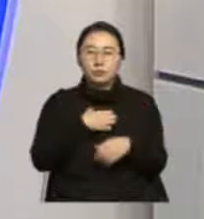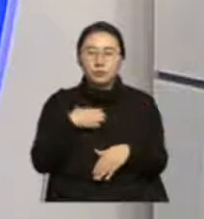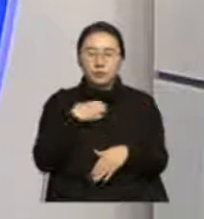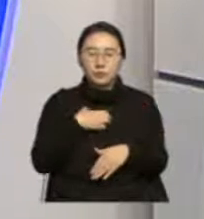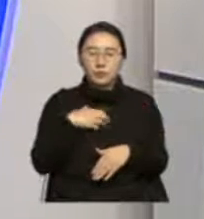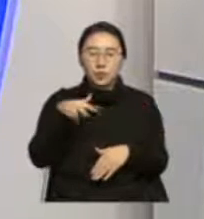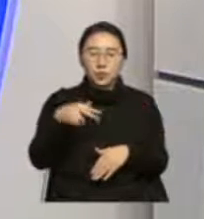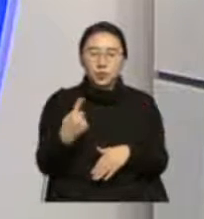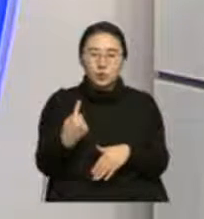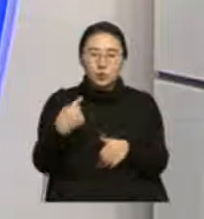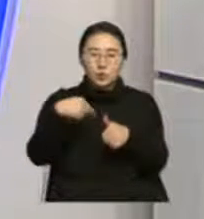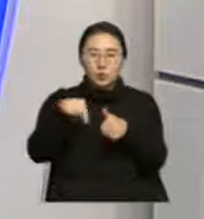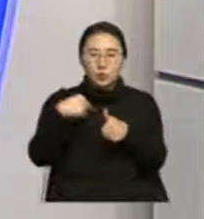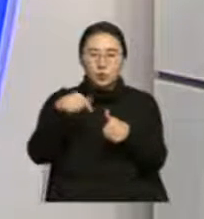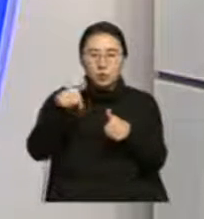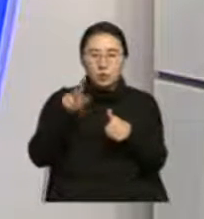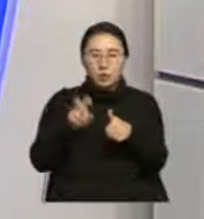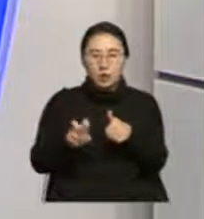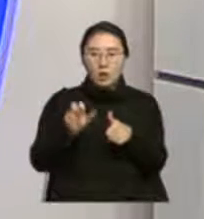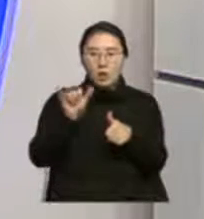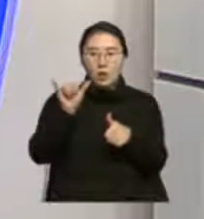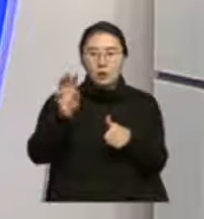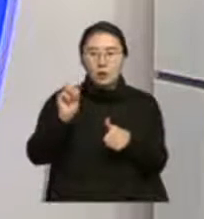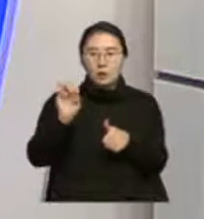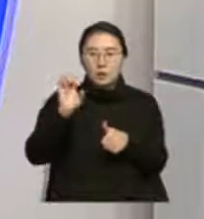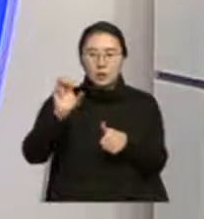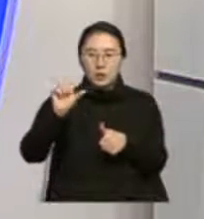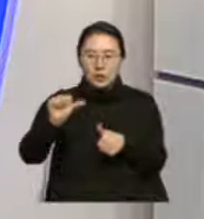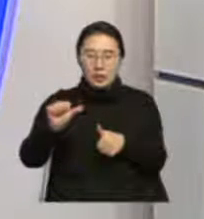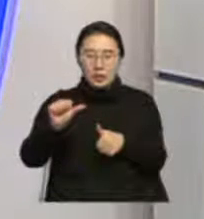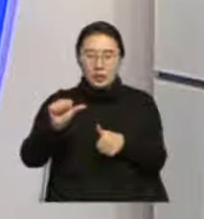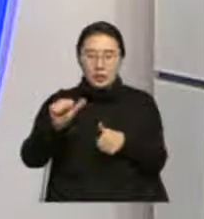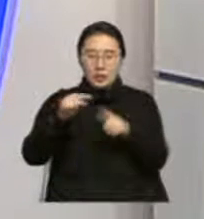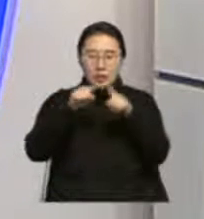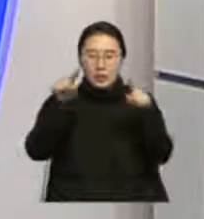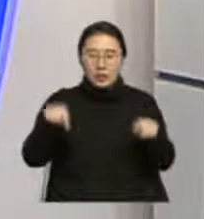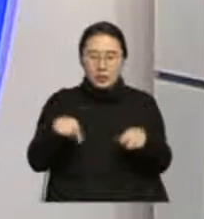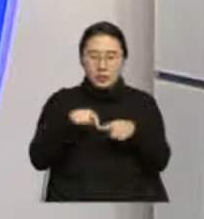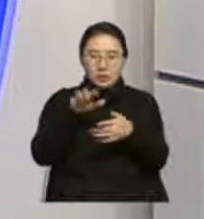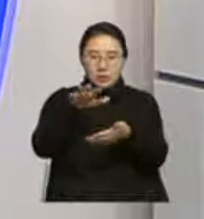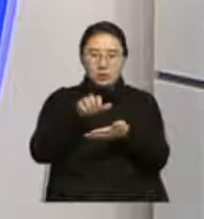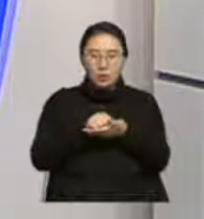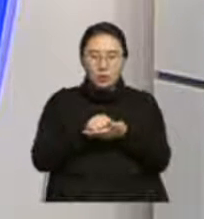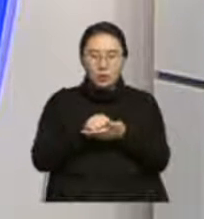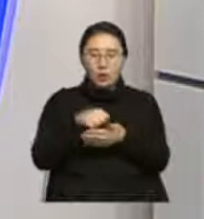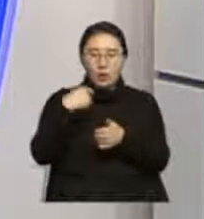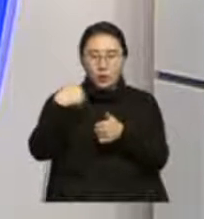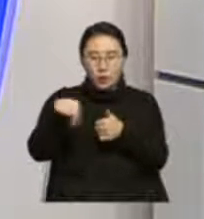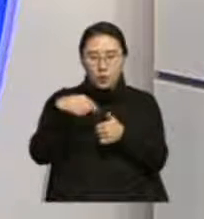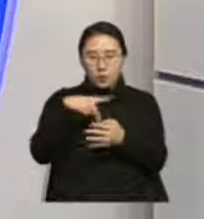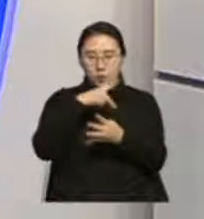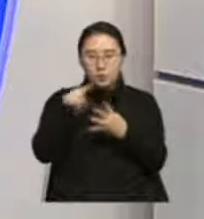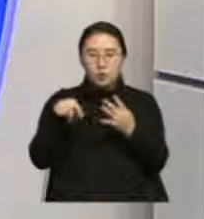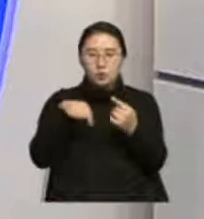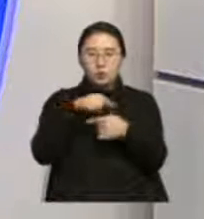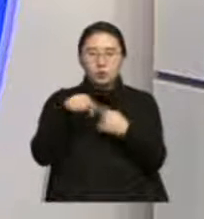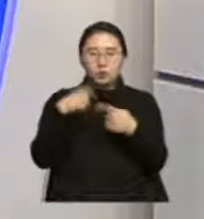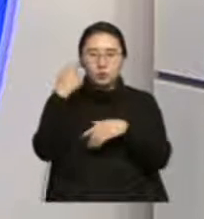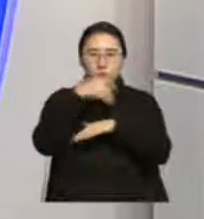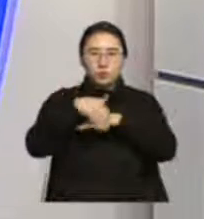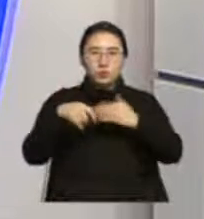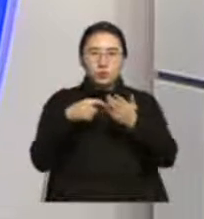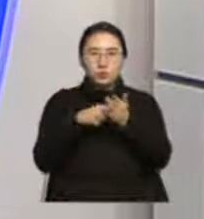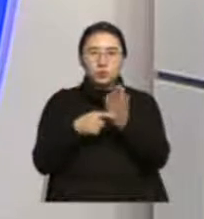대해 조희연 서울시 교육감은 YMCA의 교육 가이드라인을 참고해 모의 선거 교육 프로그램을 운영하겠다는